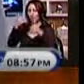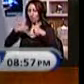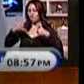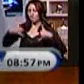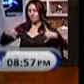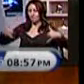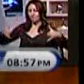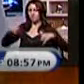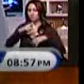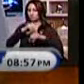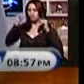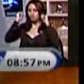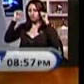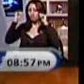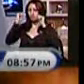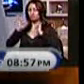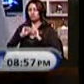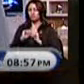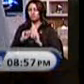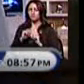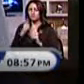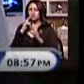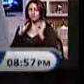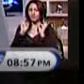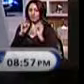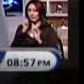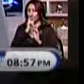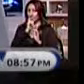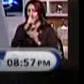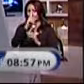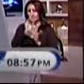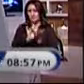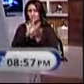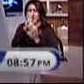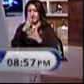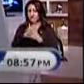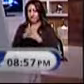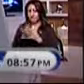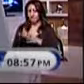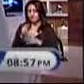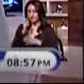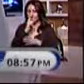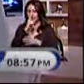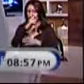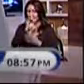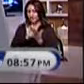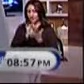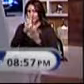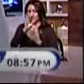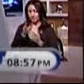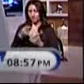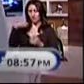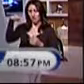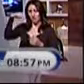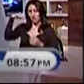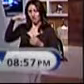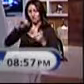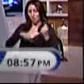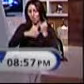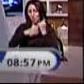معهم، لانه انت هنا مش بتتكلم على هي ايناس عبد الدايم، يعني هي ناس عبد الدايم بقت رئيسة الأوبرا علشان